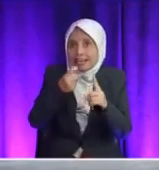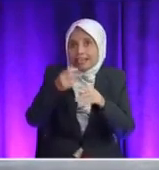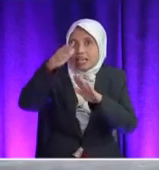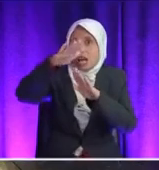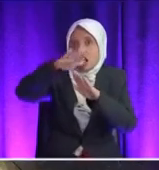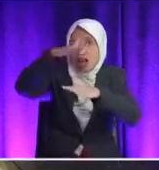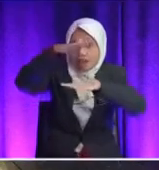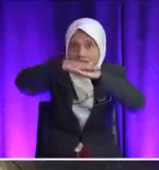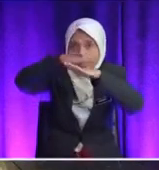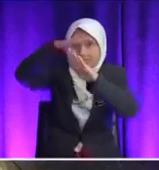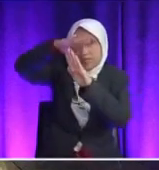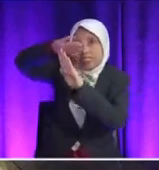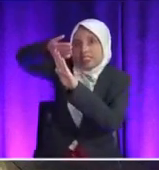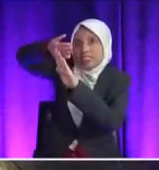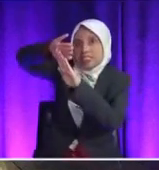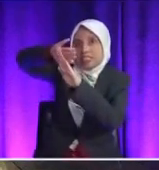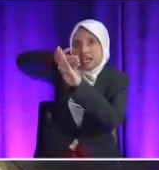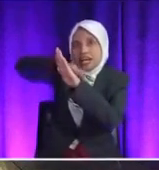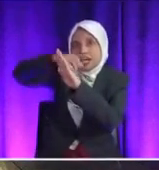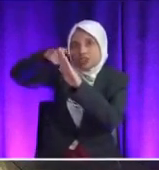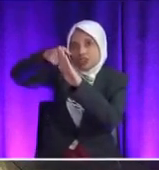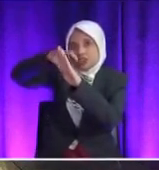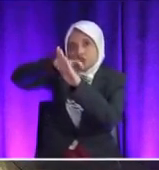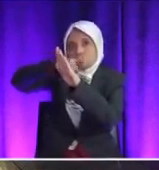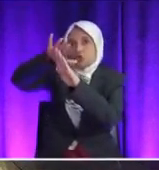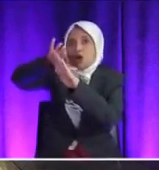hanya tadi hah